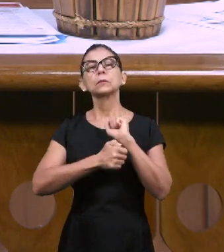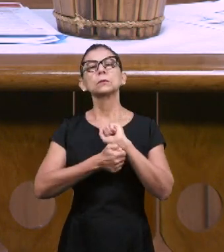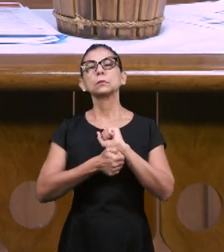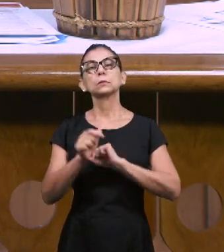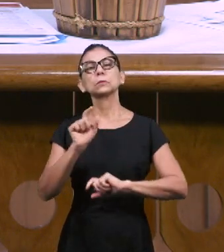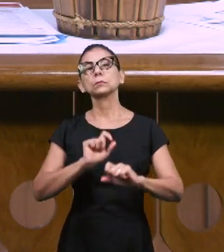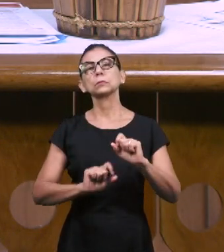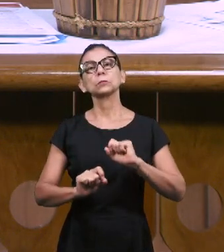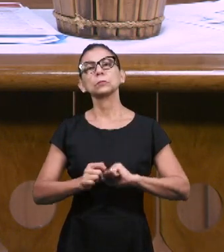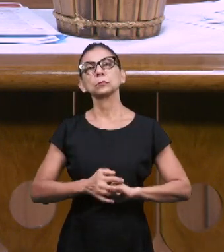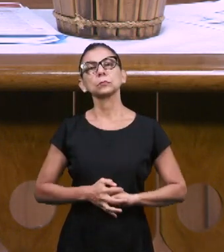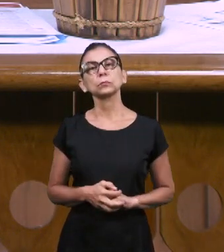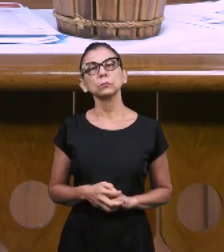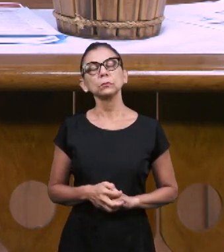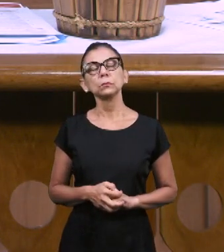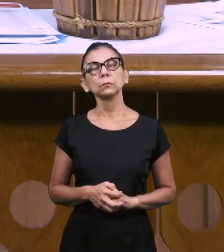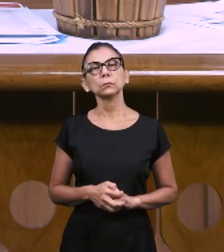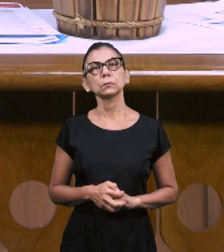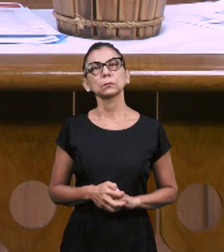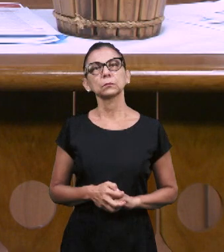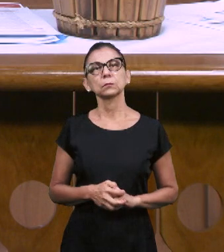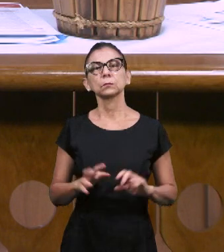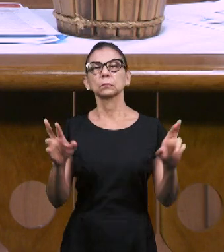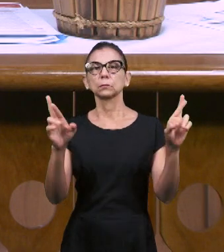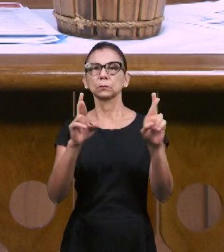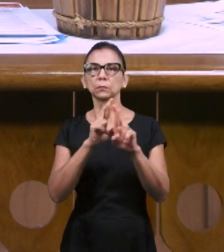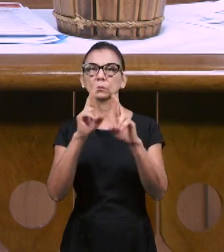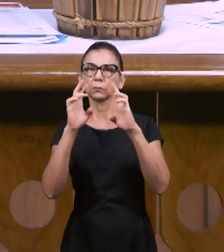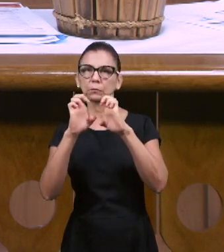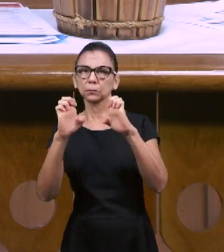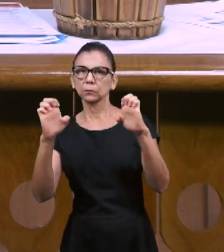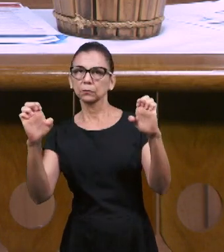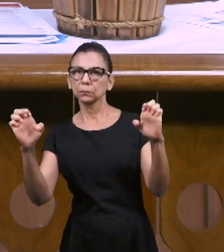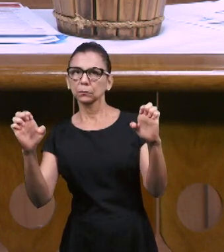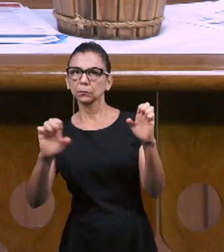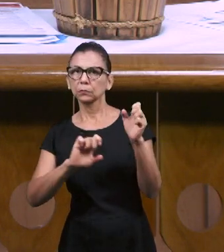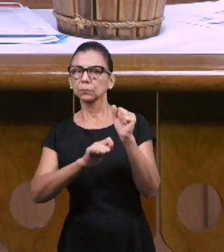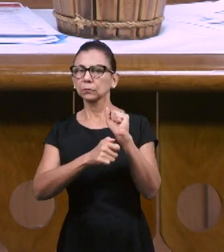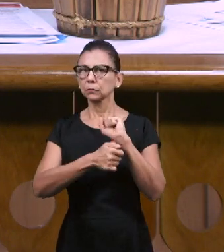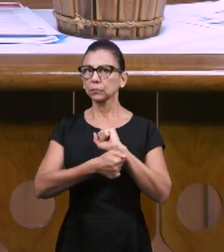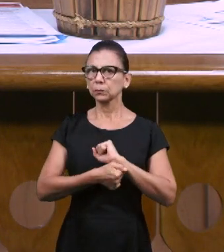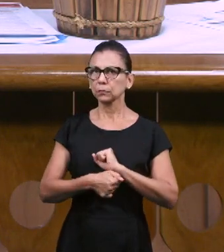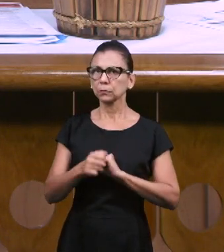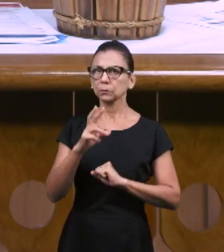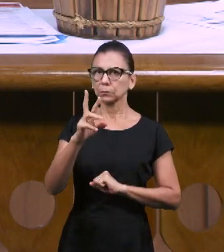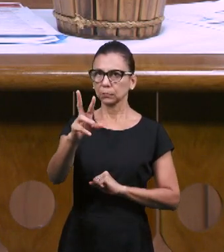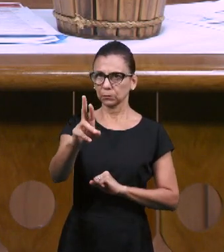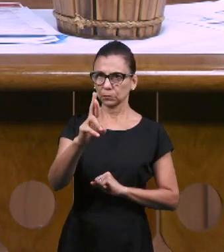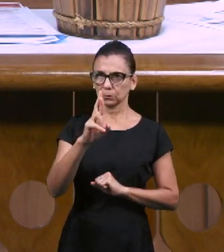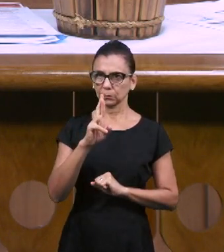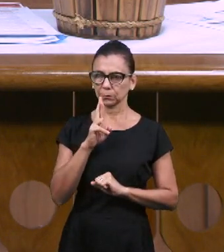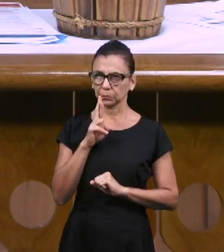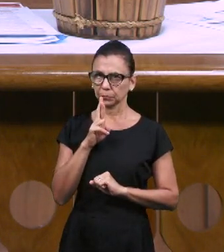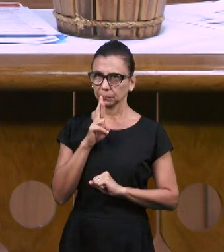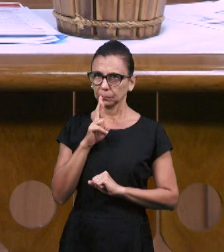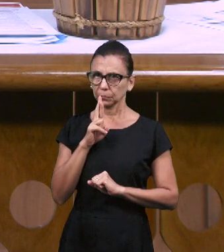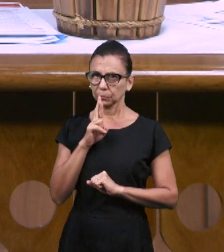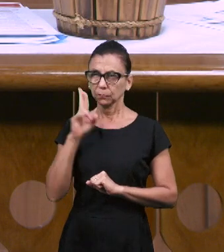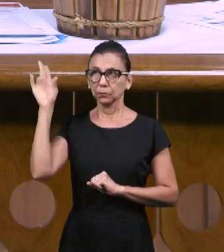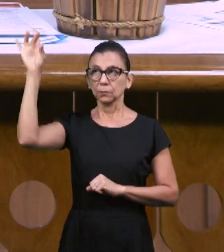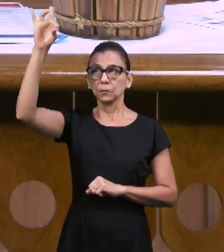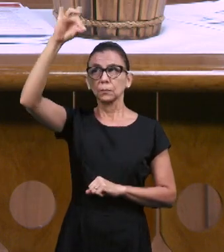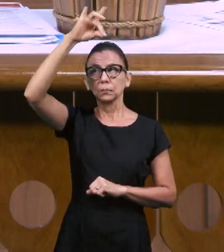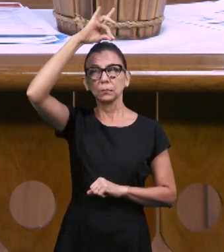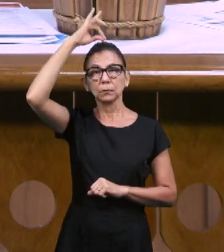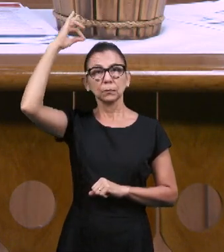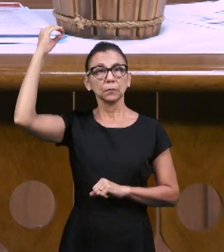Le mystère, par rapport à l'évangile, c'est ce que le Saint-Esprit apporte et est occulté